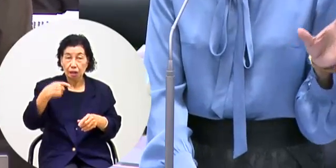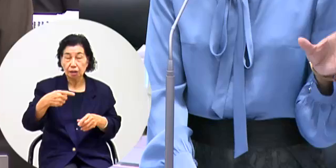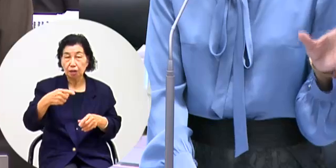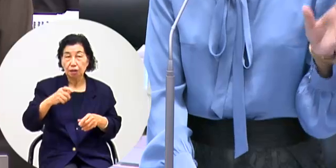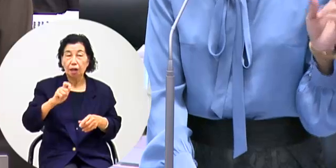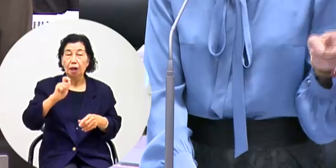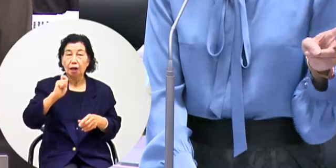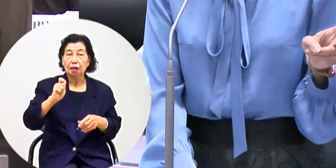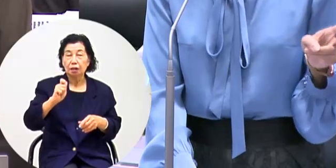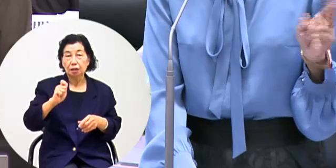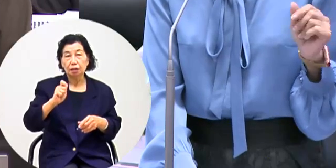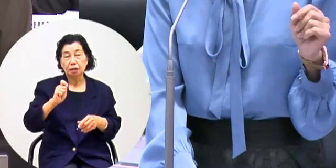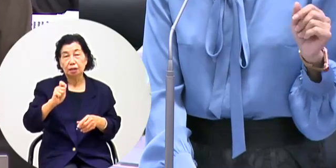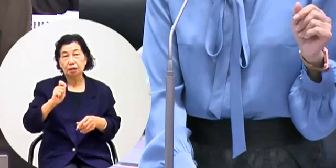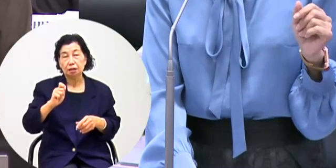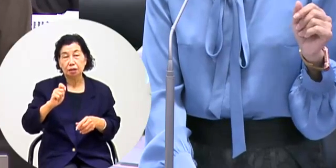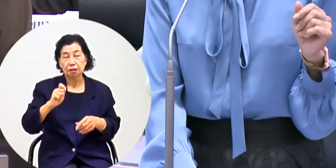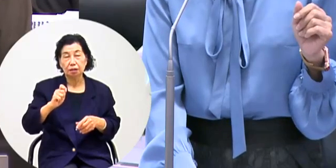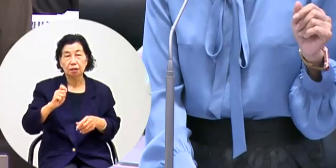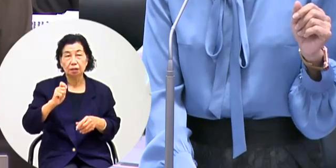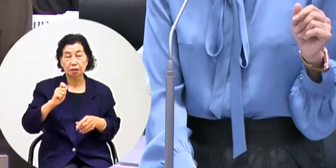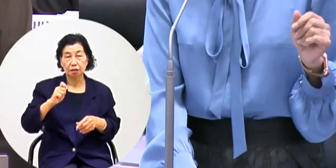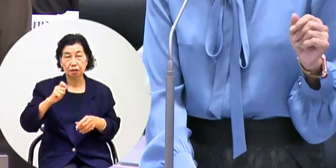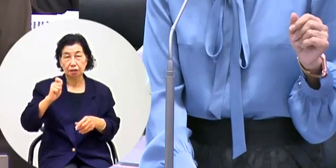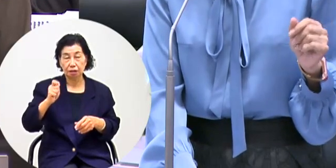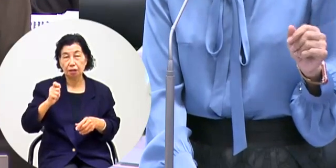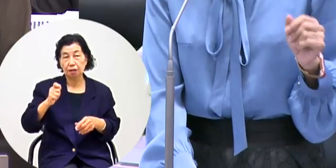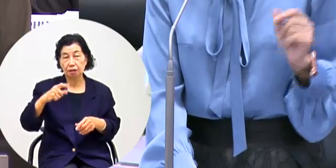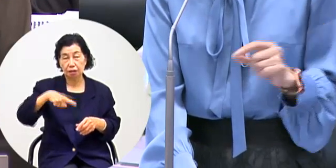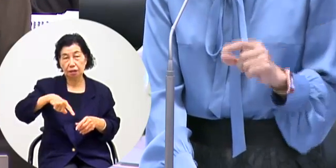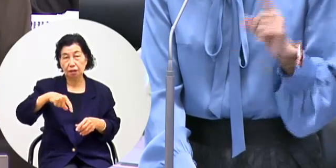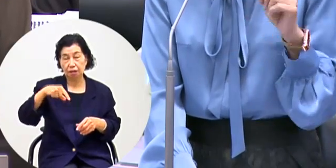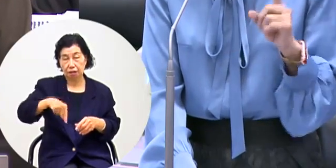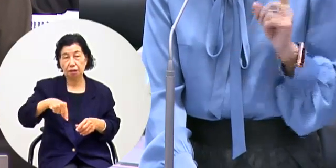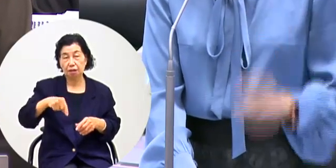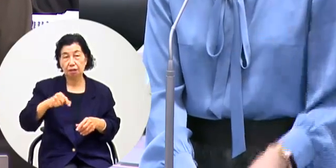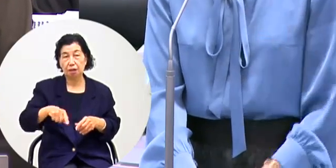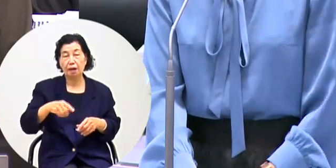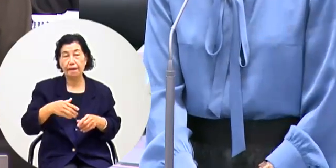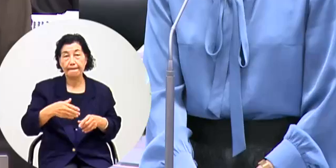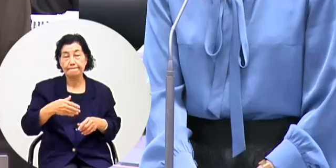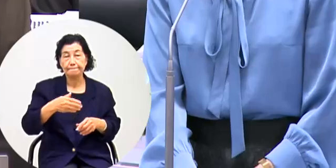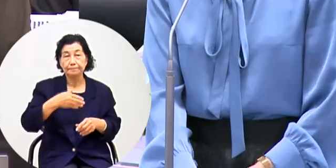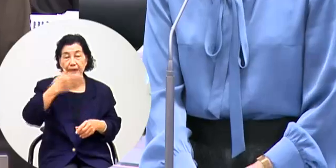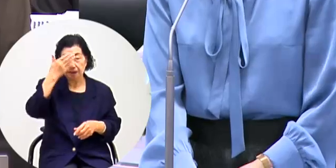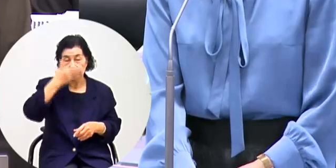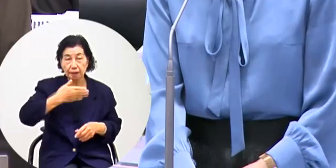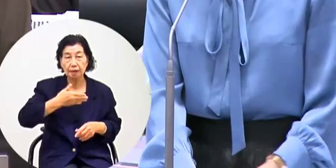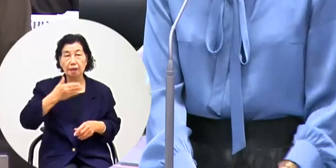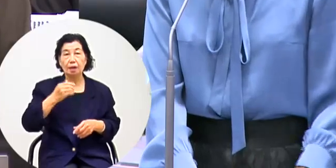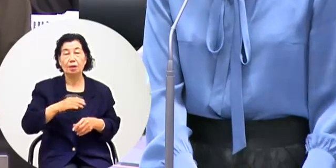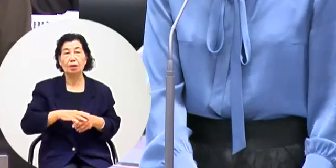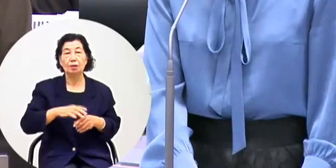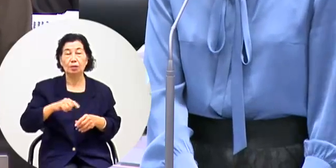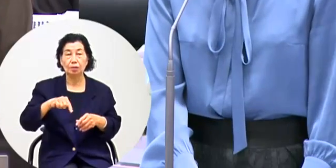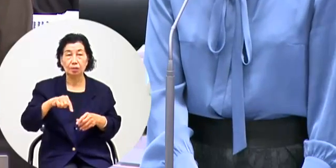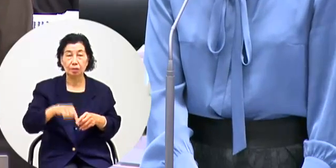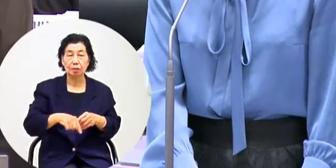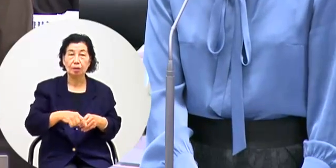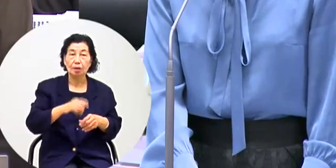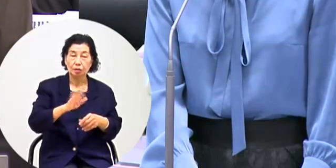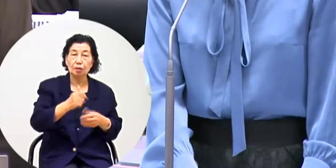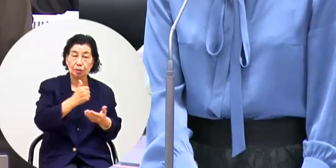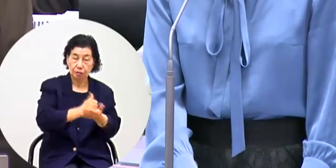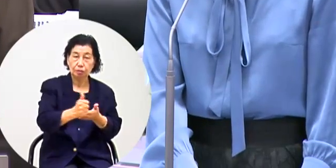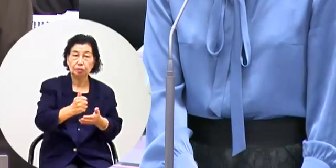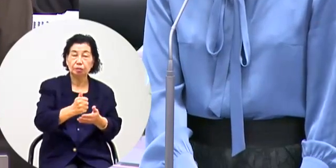无足少的啦，他两万多只运回278而已，那金门是一公吨都没运回去， 金门嘛是十月开始要运